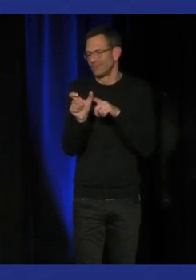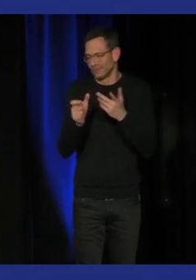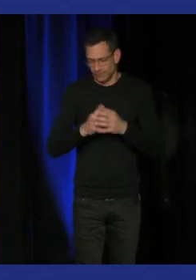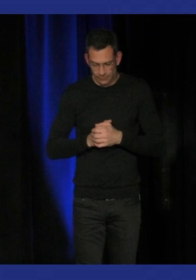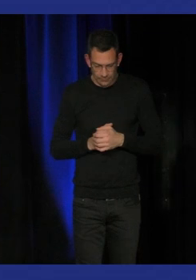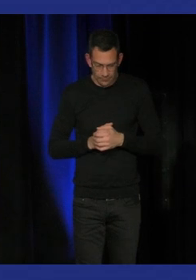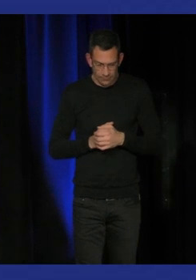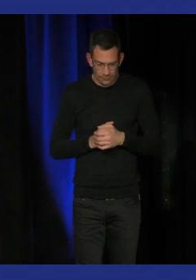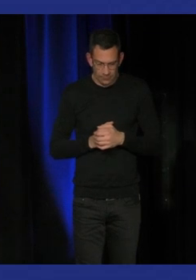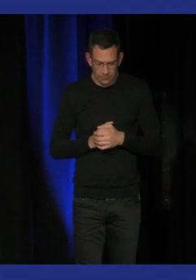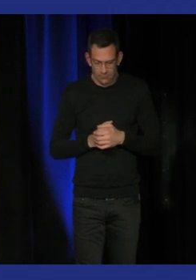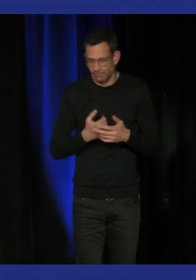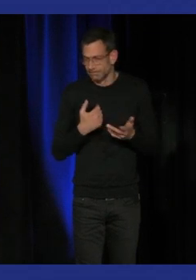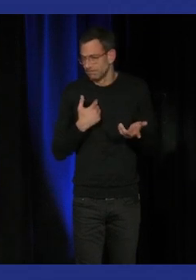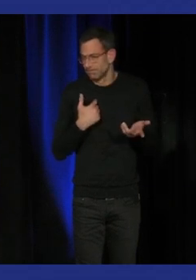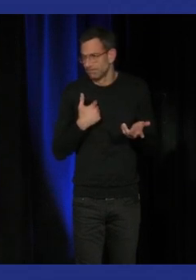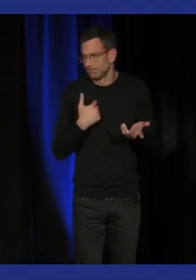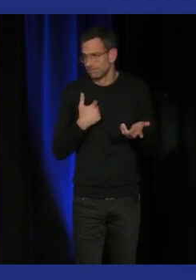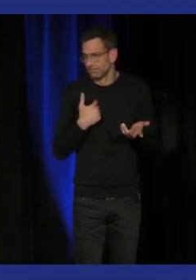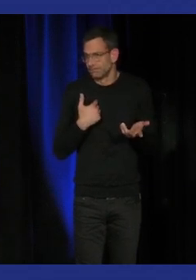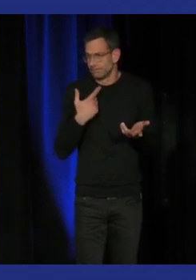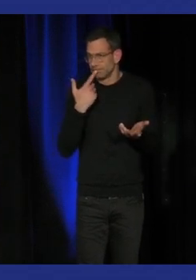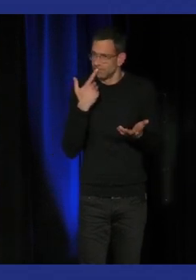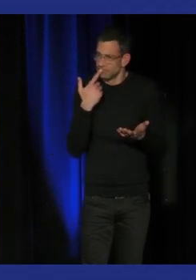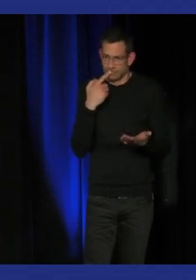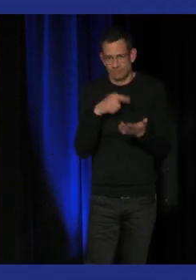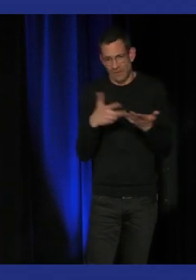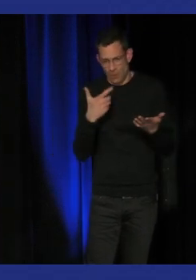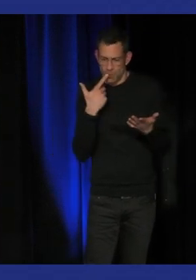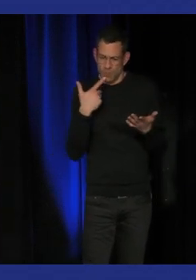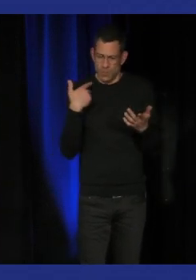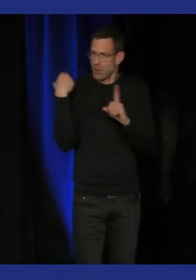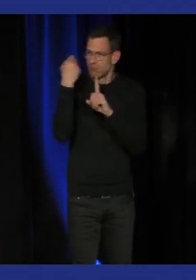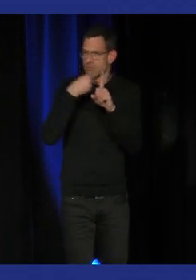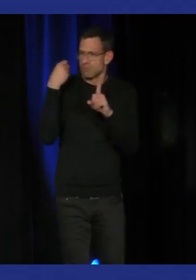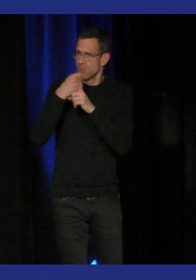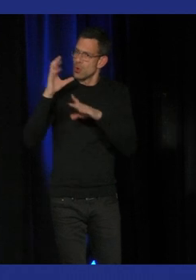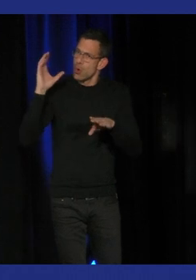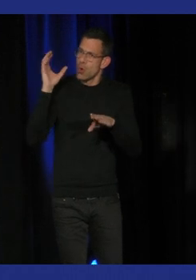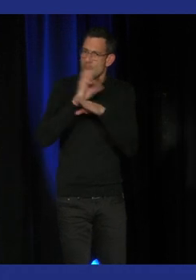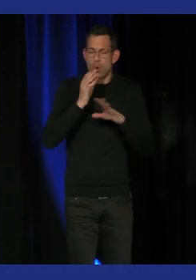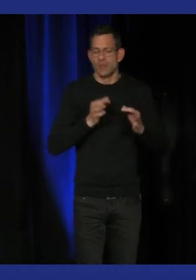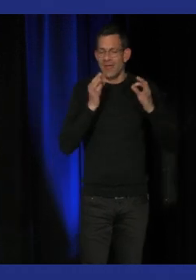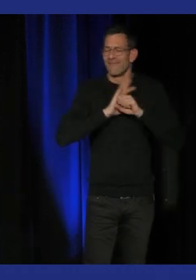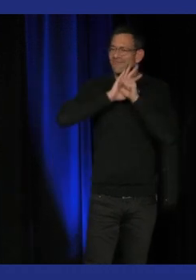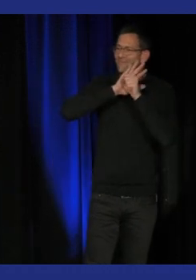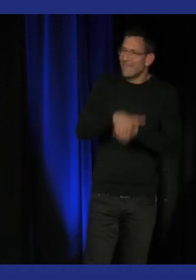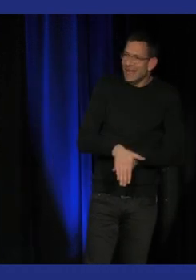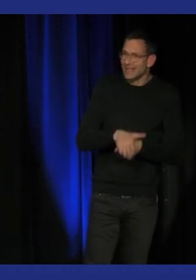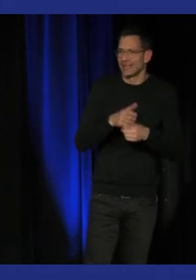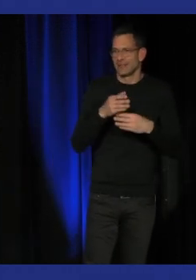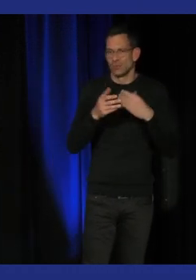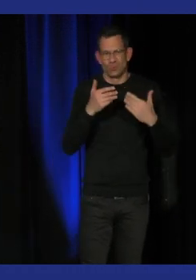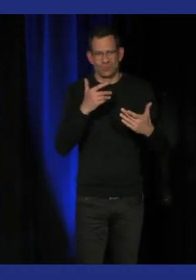Moi, je préfère parler justement des luttes anti-validistes, par exemple, ou de questions de validisme que de questions